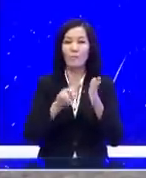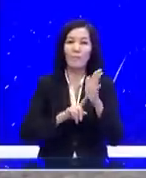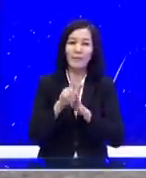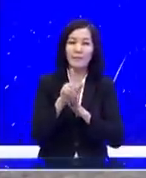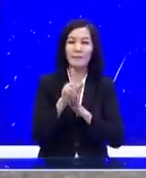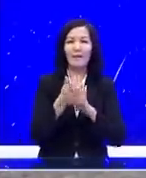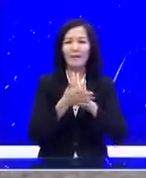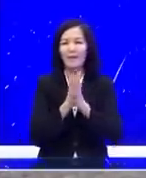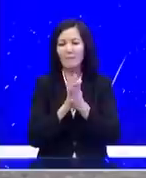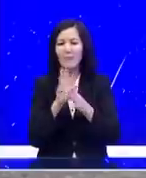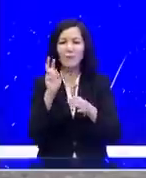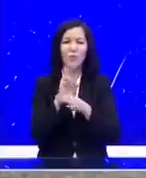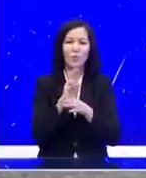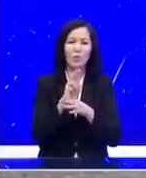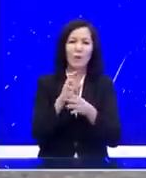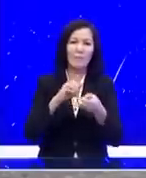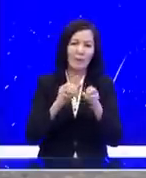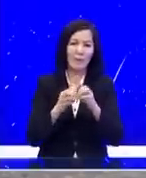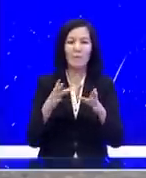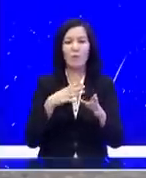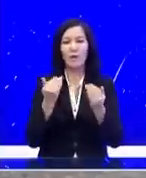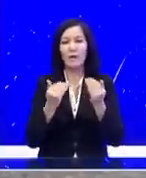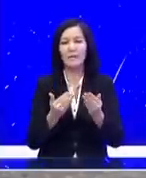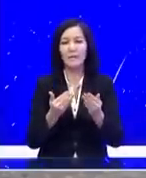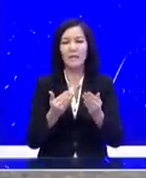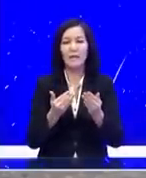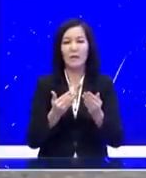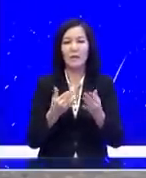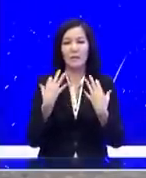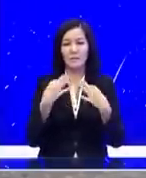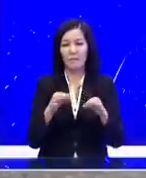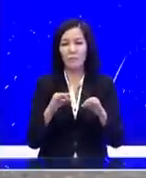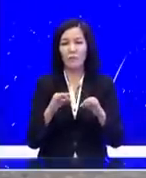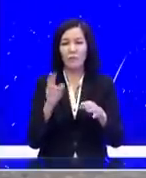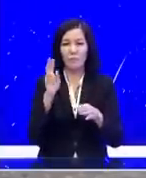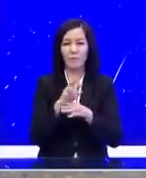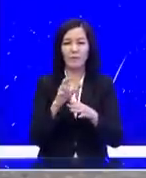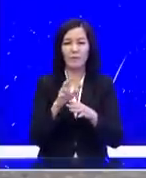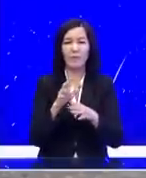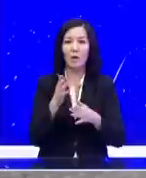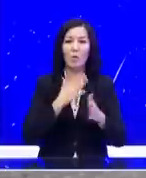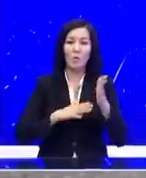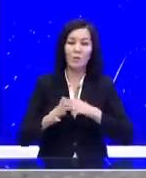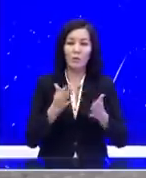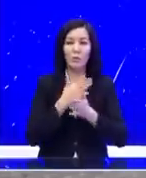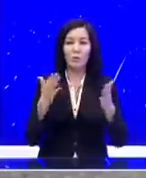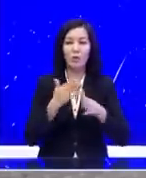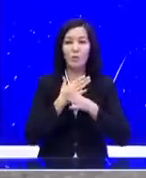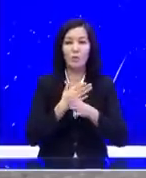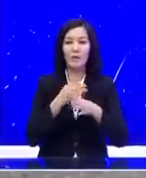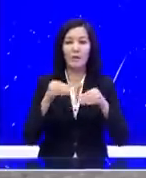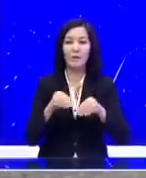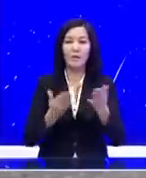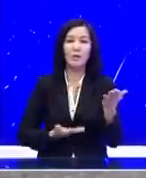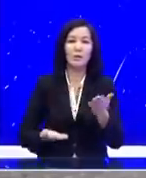бекеттердегі кептеліс, өту жағы біраз мәселе болған еді. Қазір жеңілдетілді. Қатты қуанып жатырмыз. Бұл бізге үлкен көмек. Не ексең соны